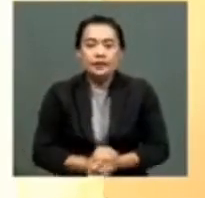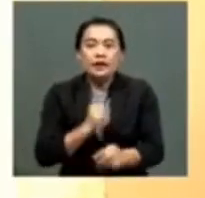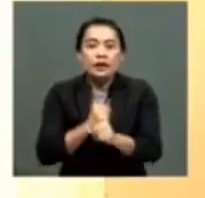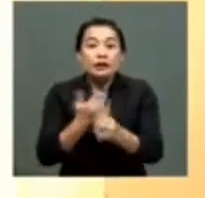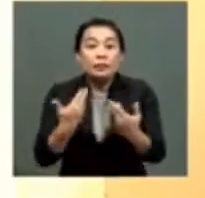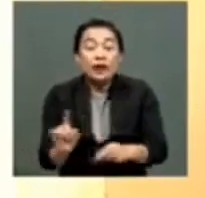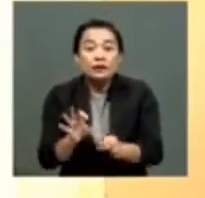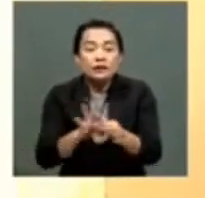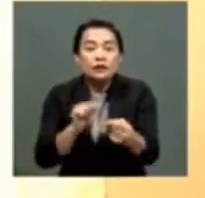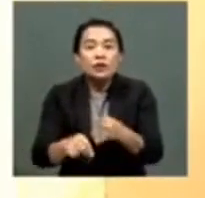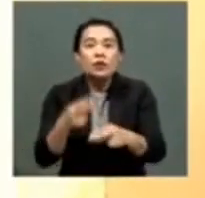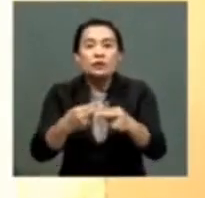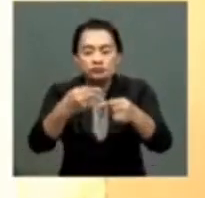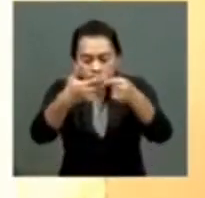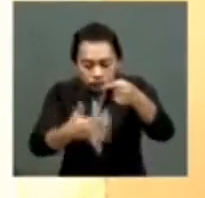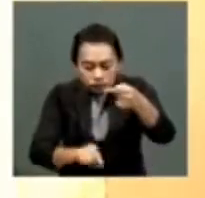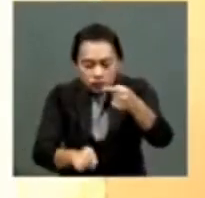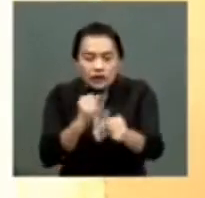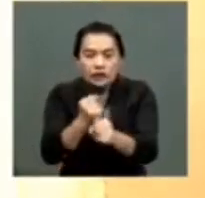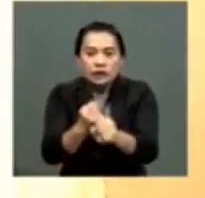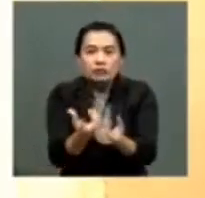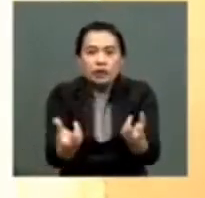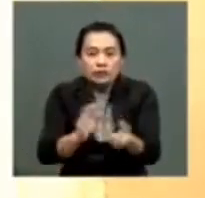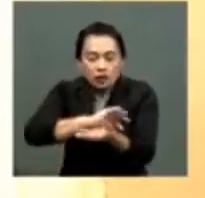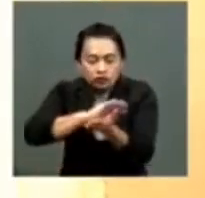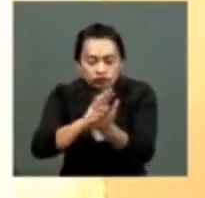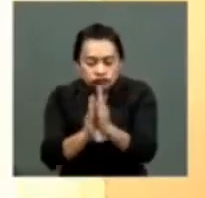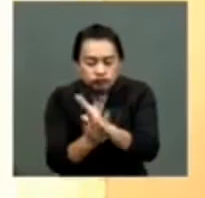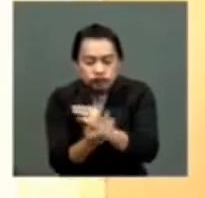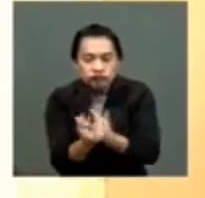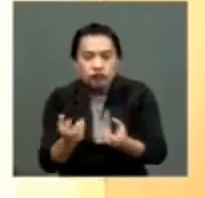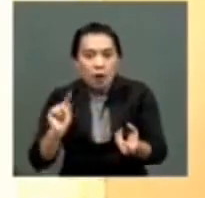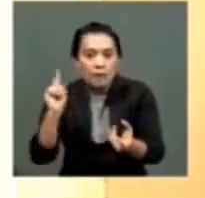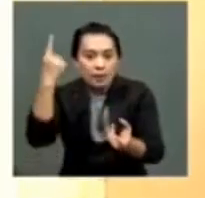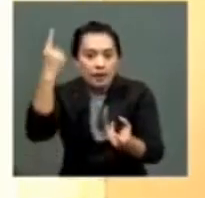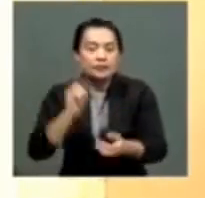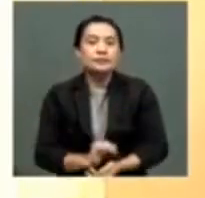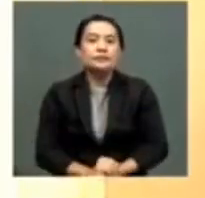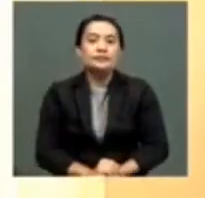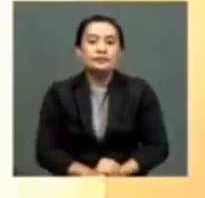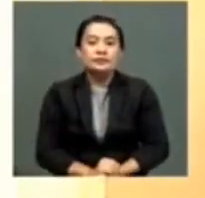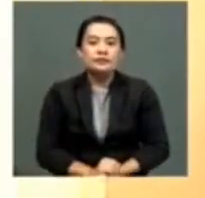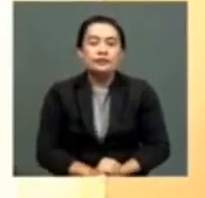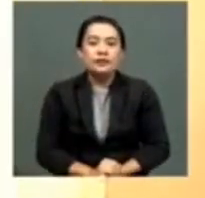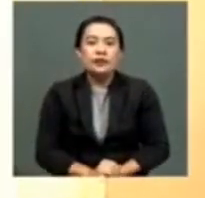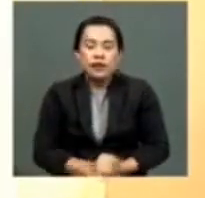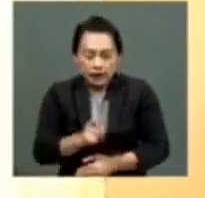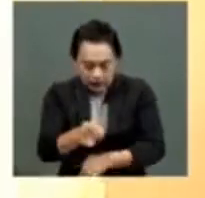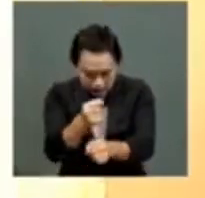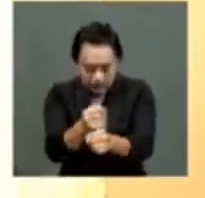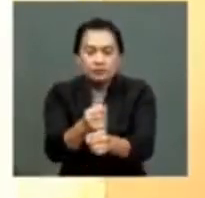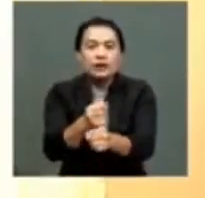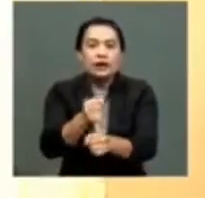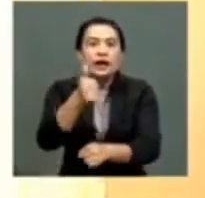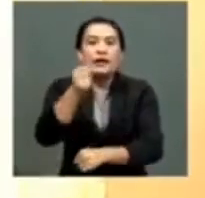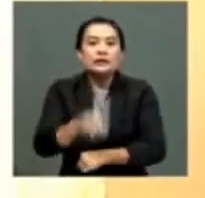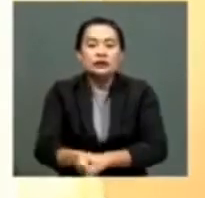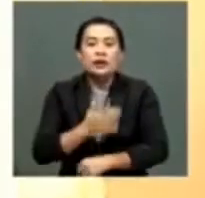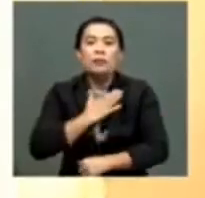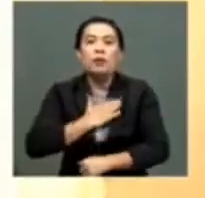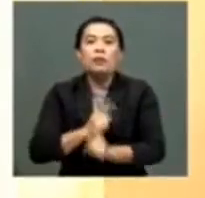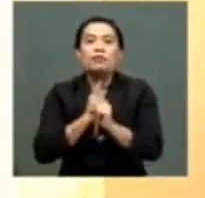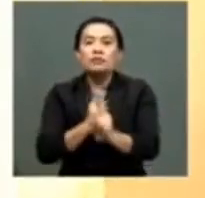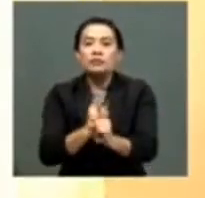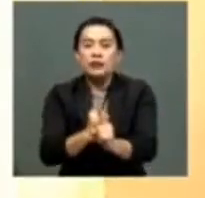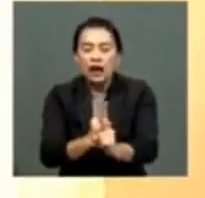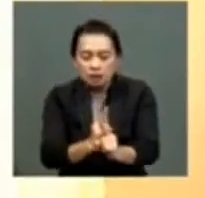คือการขึ้นบัญชีนวัตกรรมและเพื่อให้แน่ใจว่าสิ่งที่ผมสั่งการนี้เกิดขึ้นจริงผมจะติดตามเรื่องนี้ด้วยตัวเ